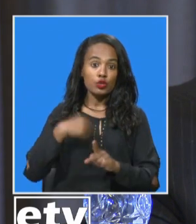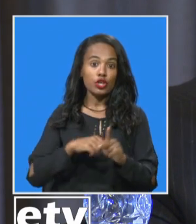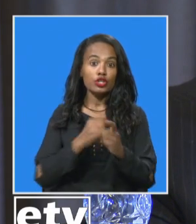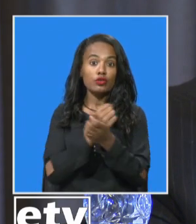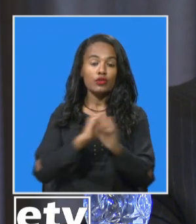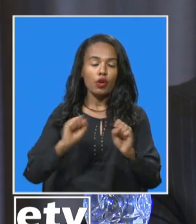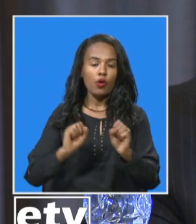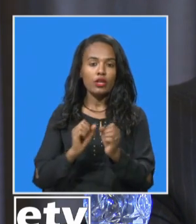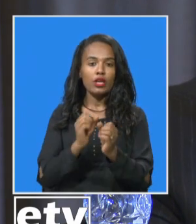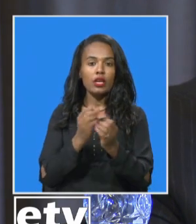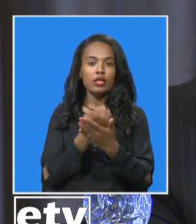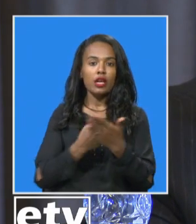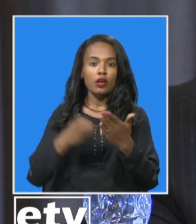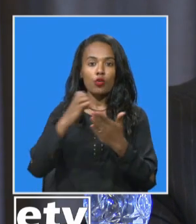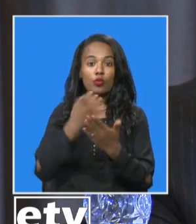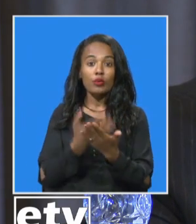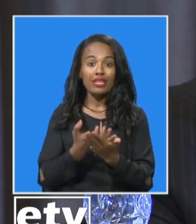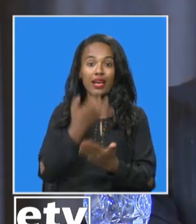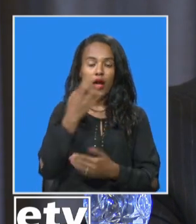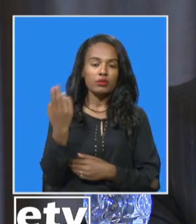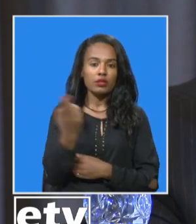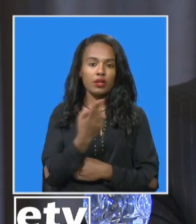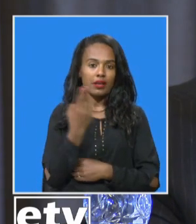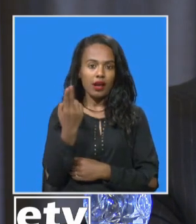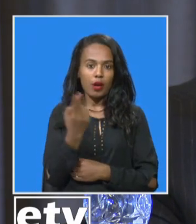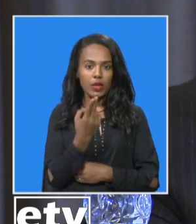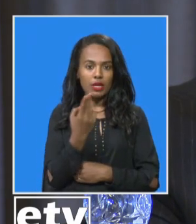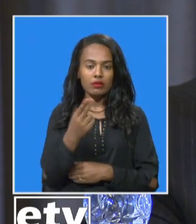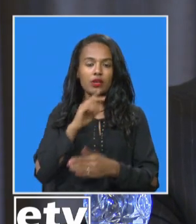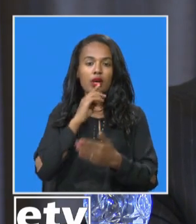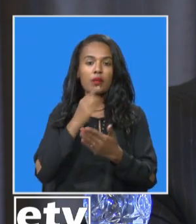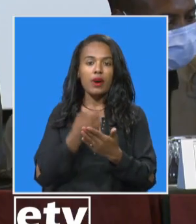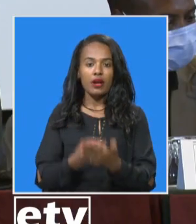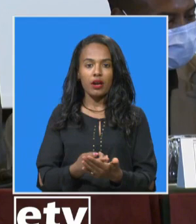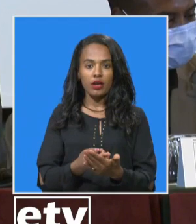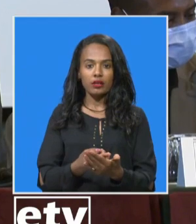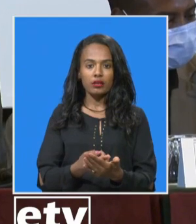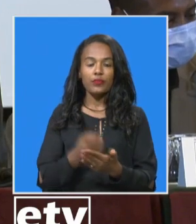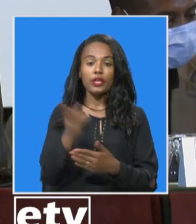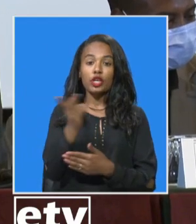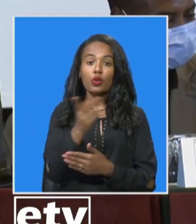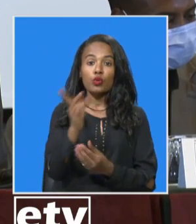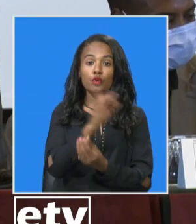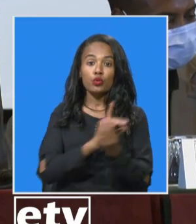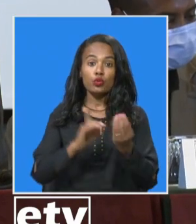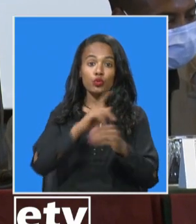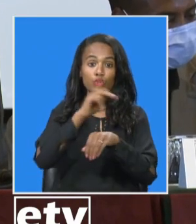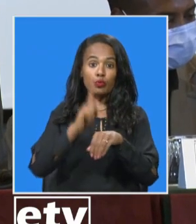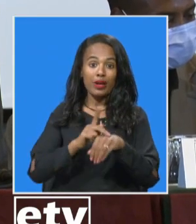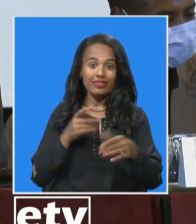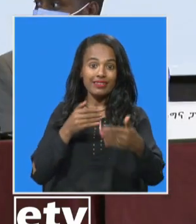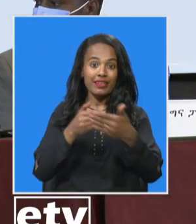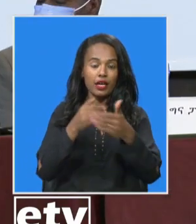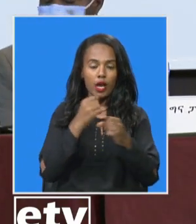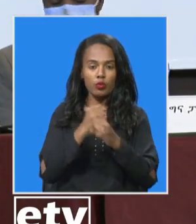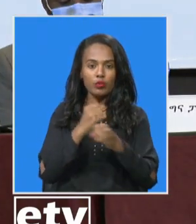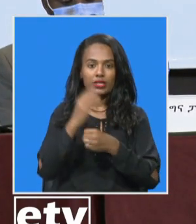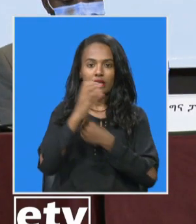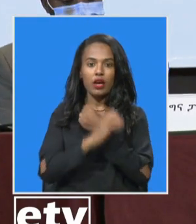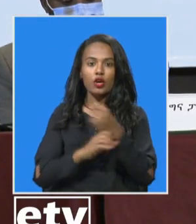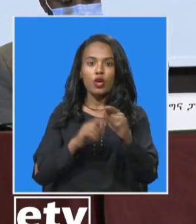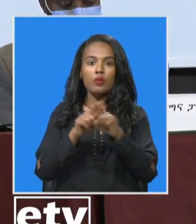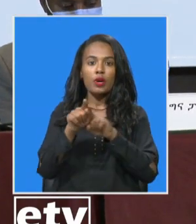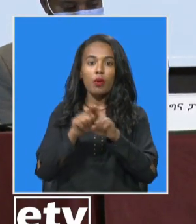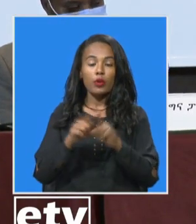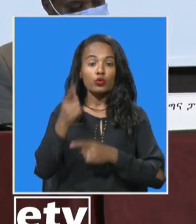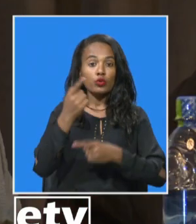ፍትሃዊ የኢኮኖሚ የሀብት ተጠቃሚነትን ማረጋገጥ። የሁለቱ ክልሎች ፓርቲዎች ተቀራርቦ መስራት አገራዊ